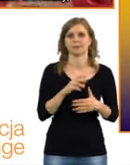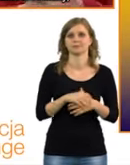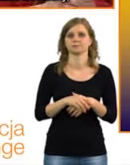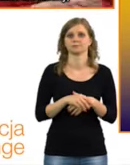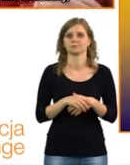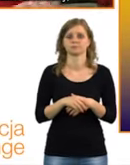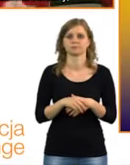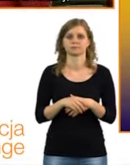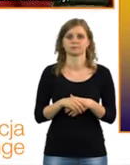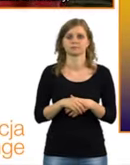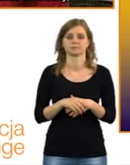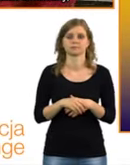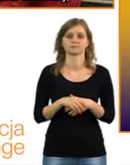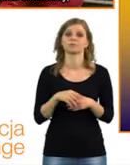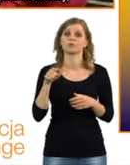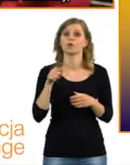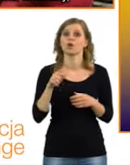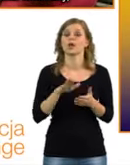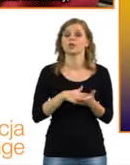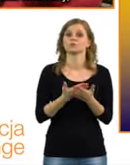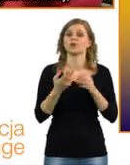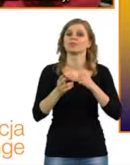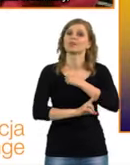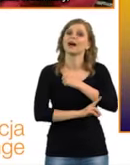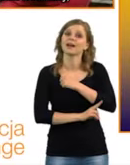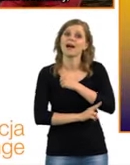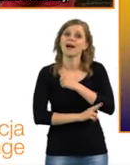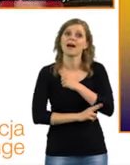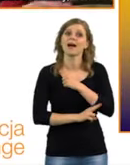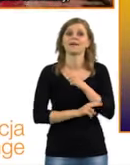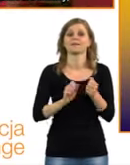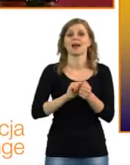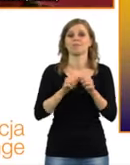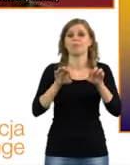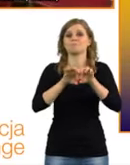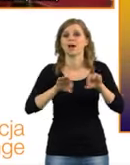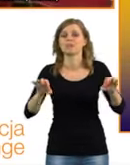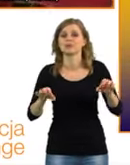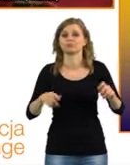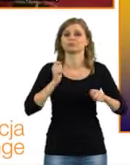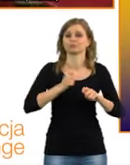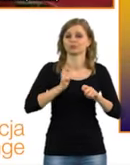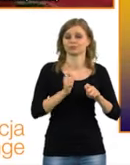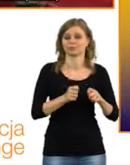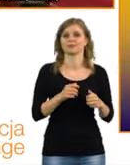W ten sposób też jest kielich, na przykład drewniany, bądź patyczki